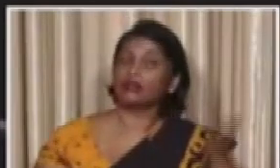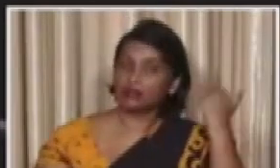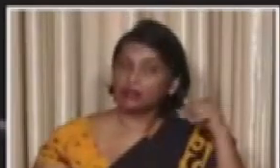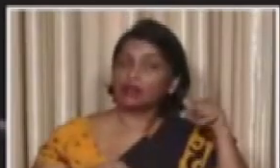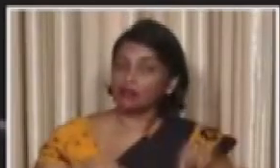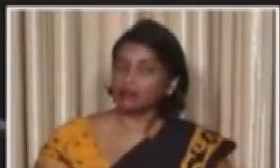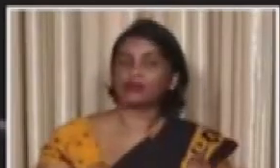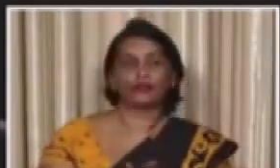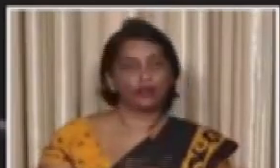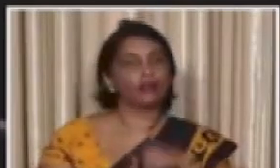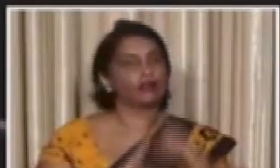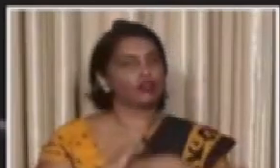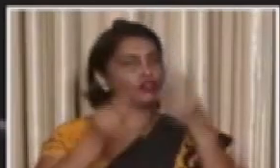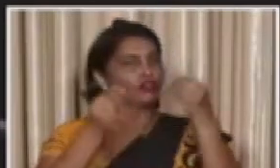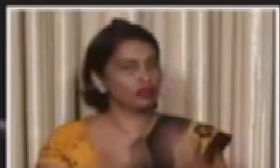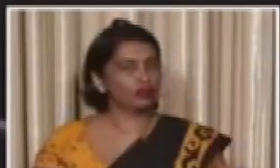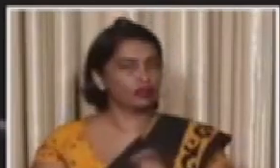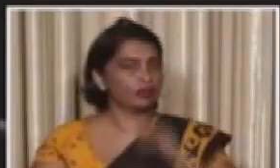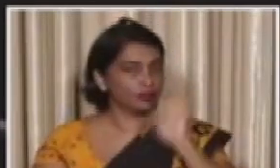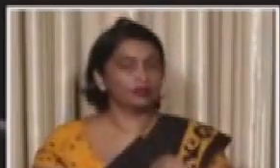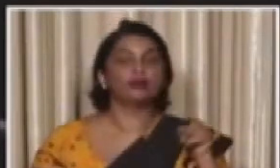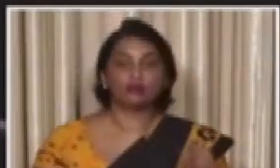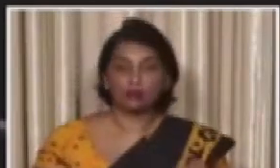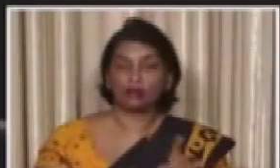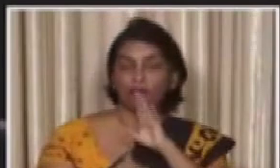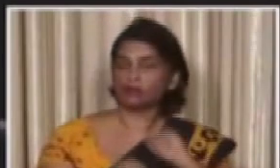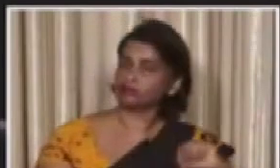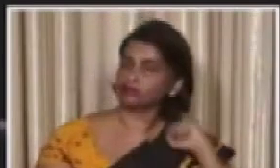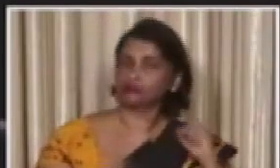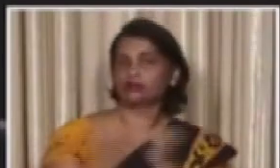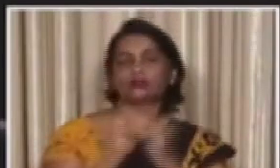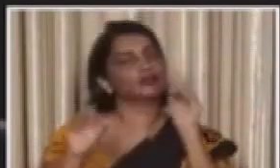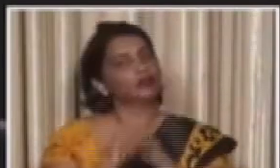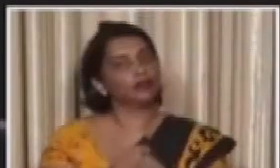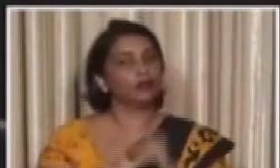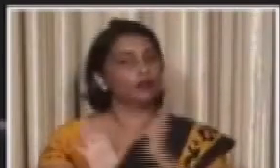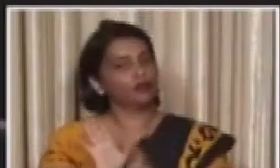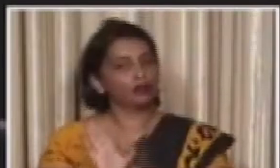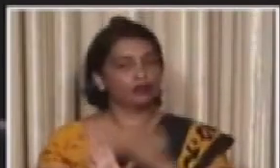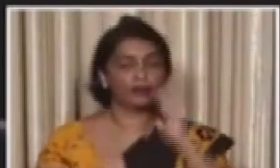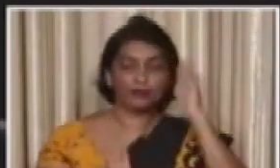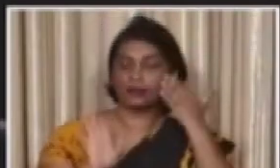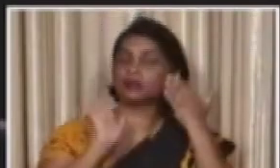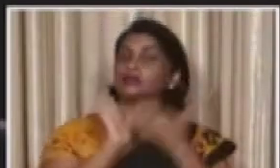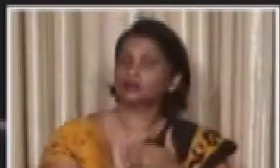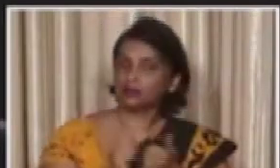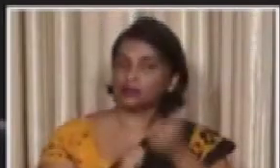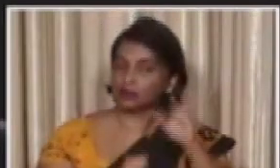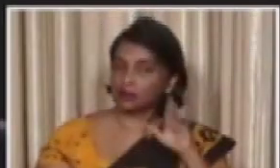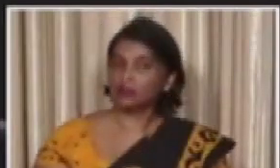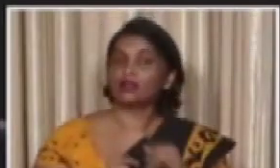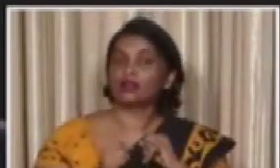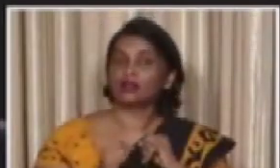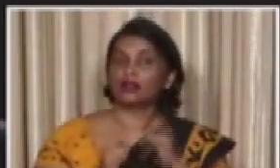අද වගේම රට අරාජික වෙන්න ගිය මොහොතක ඊට නිර්භවය මැදිහත් වෙලා සුපුරුදු වික්‍රමාන්විත කාර්යභාරය ඉටු කළේ